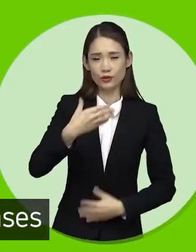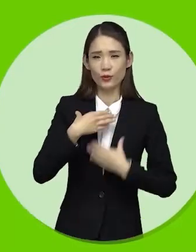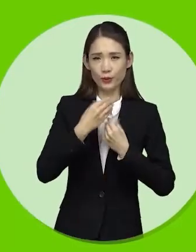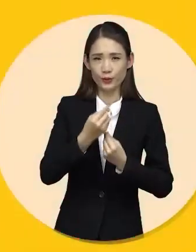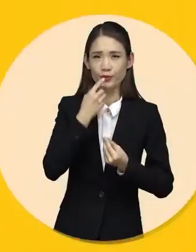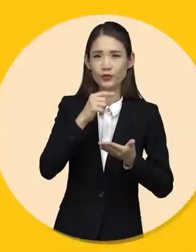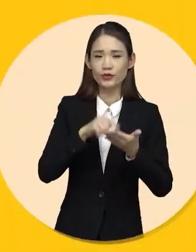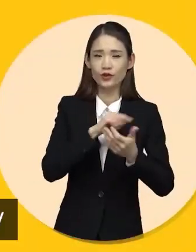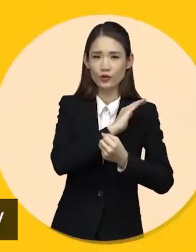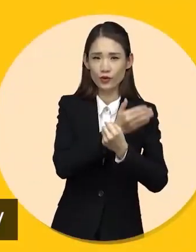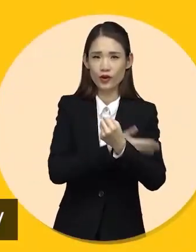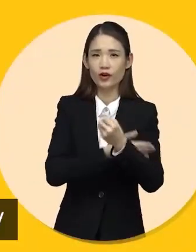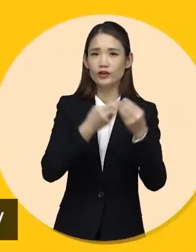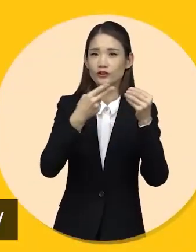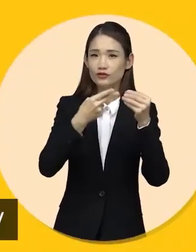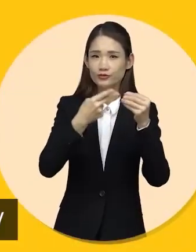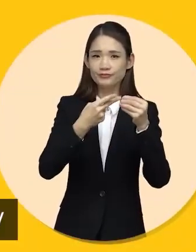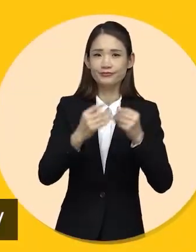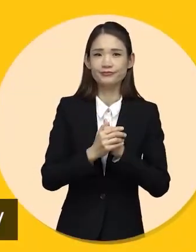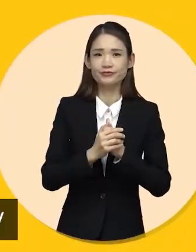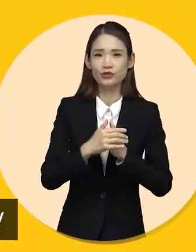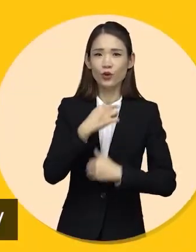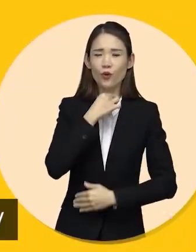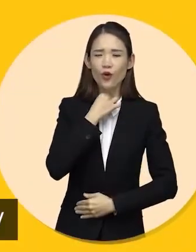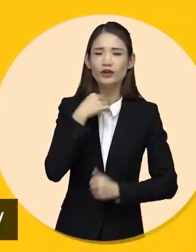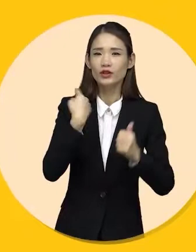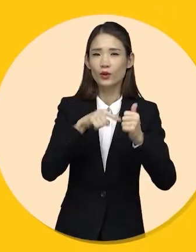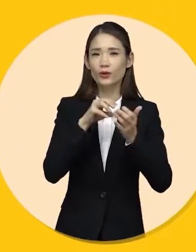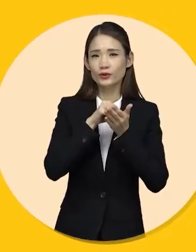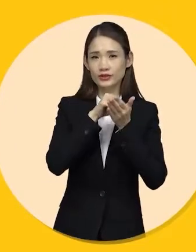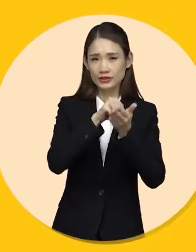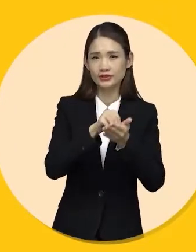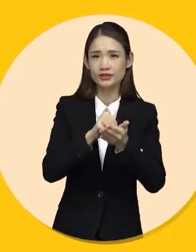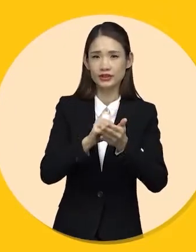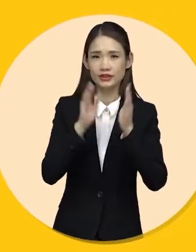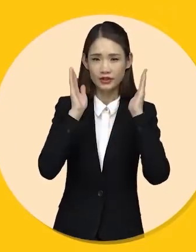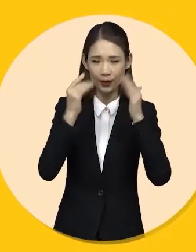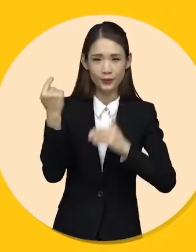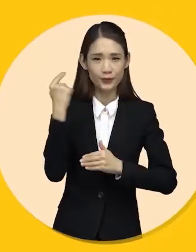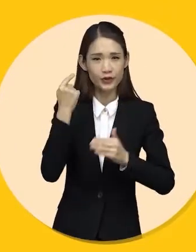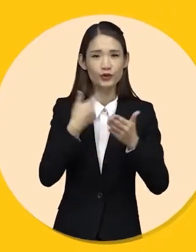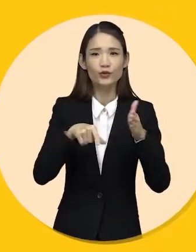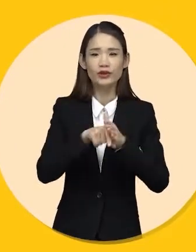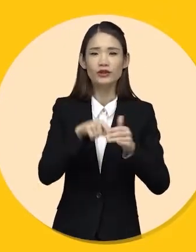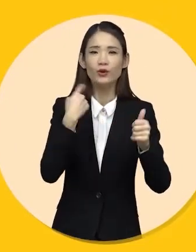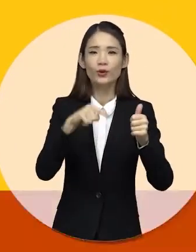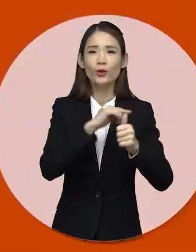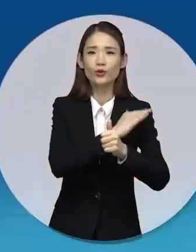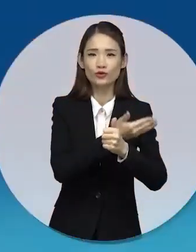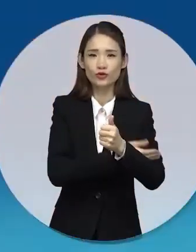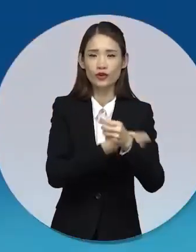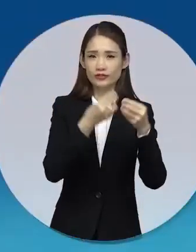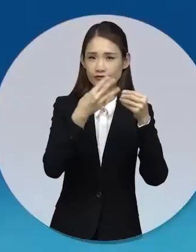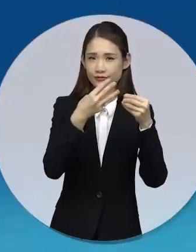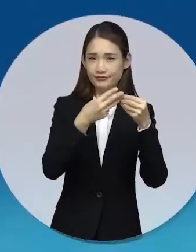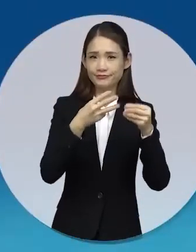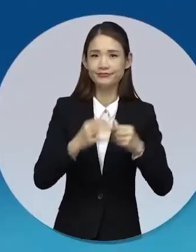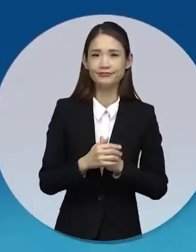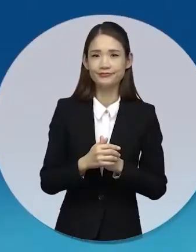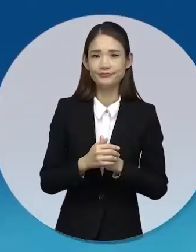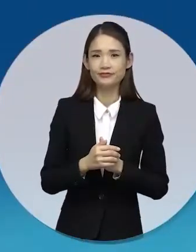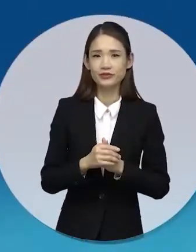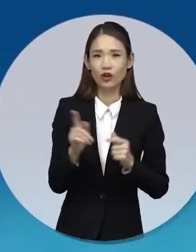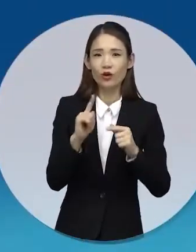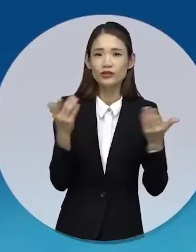접근권. 두 번째 권리, 원하는 교육을 신청하고 수강할 수 있는 교육권. 세 번째